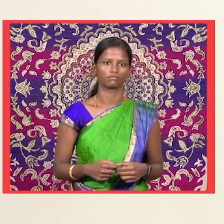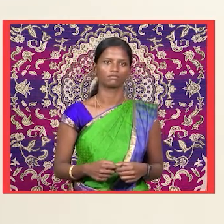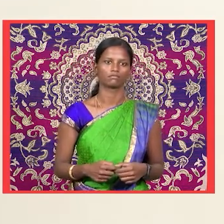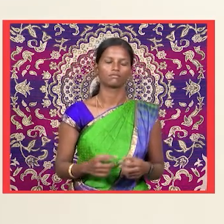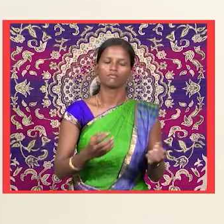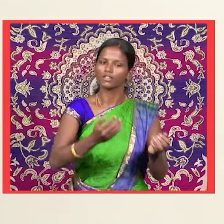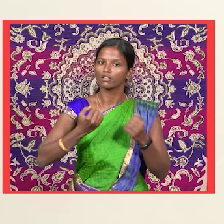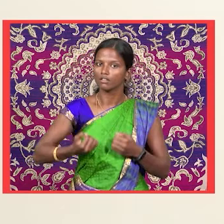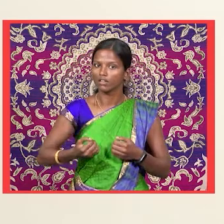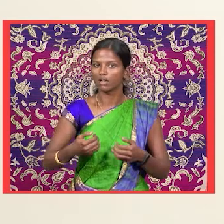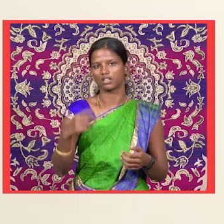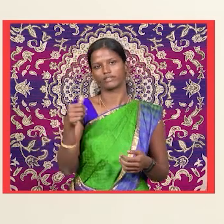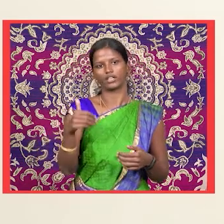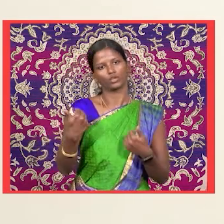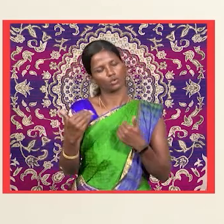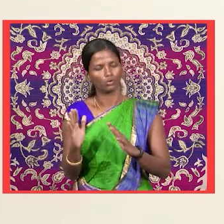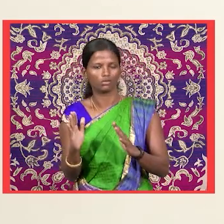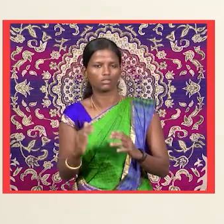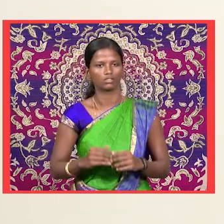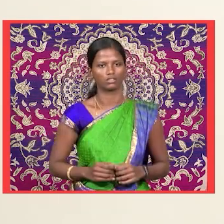வாங்கிய விலை கொடுத்துருக்காங்க.